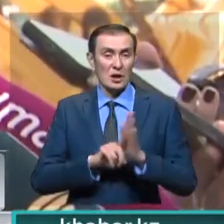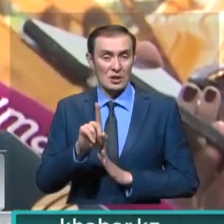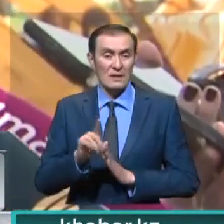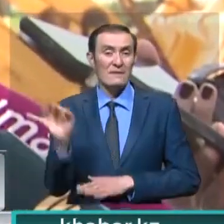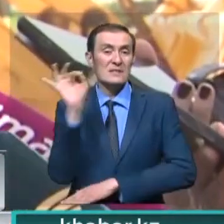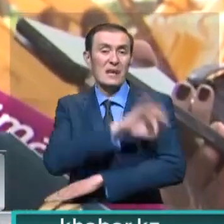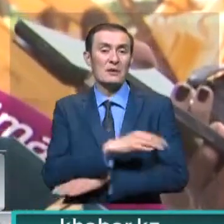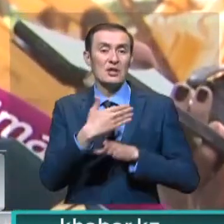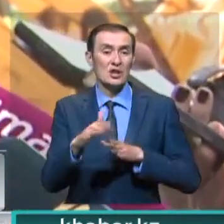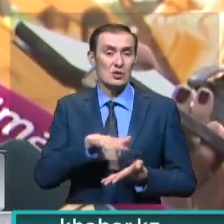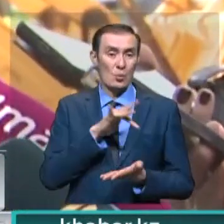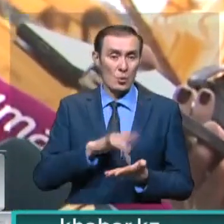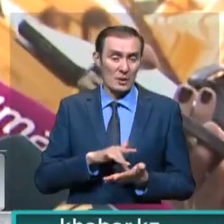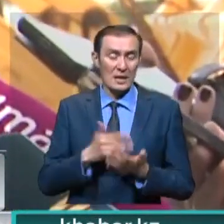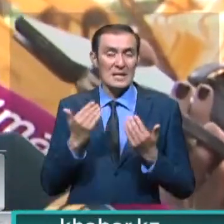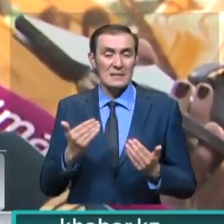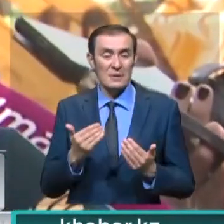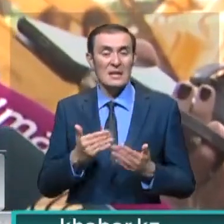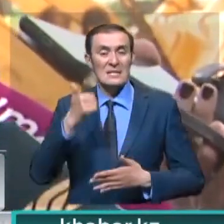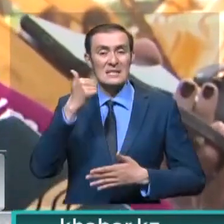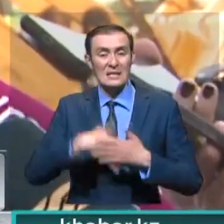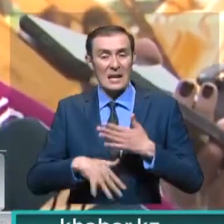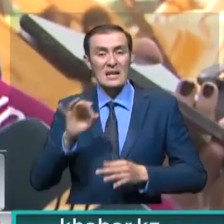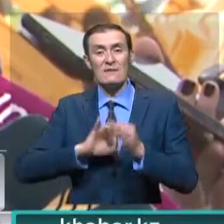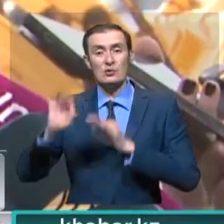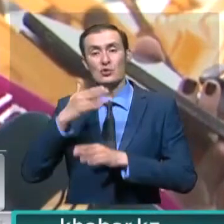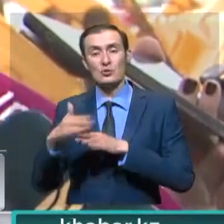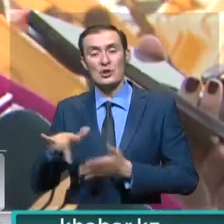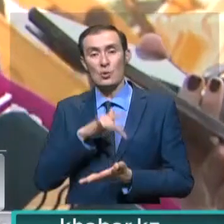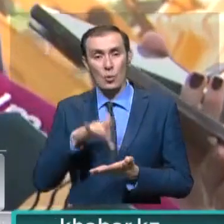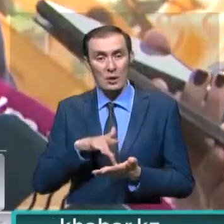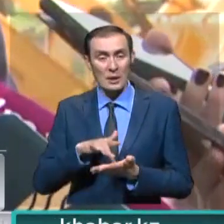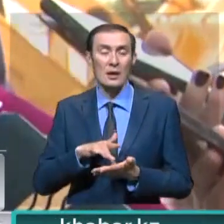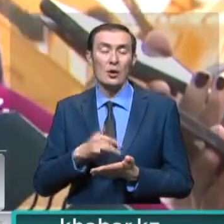Мы только эту работу начали. Теперь по центральной, по восточной части у нас